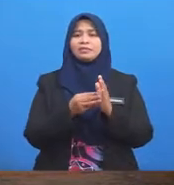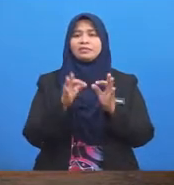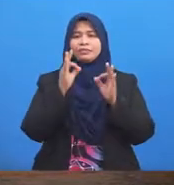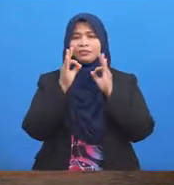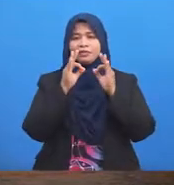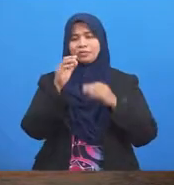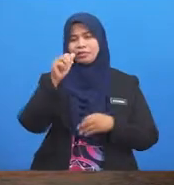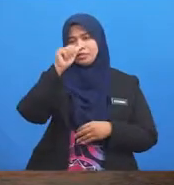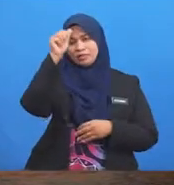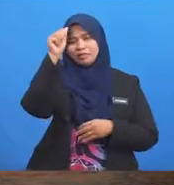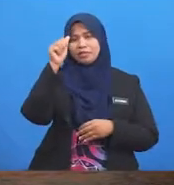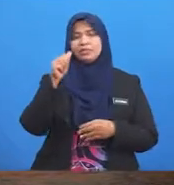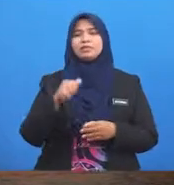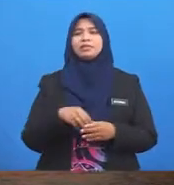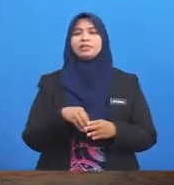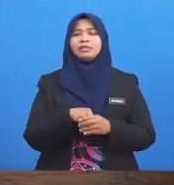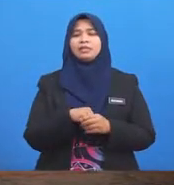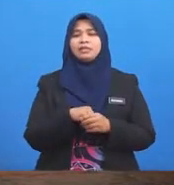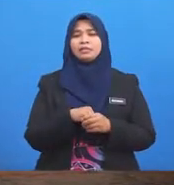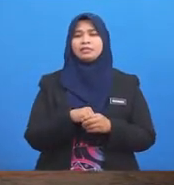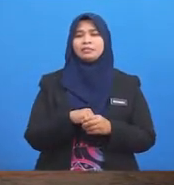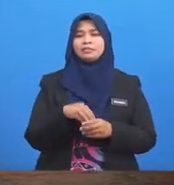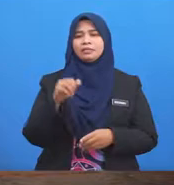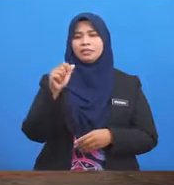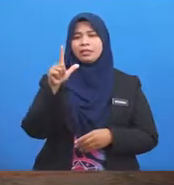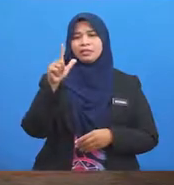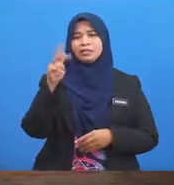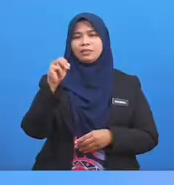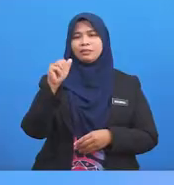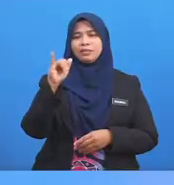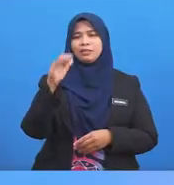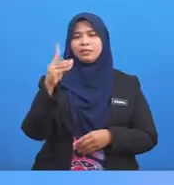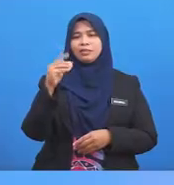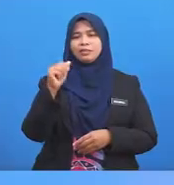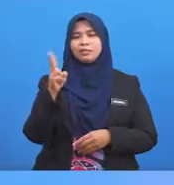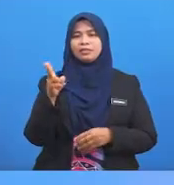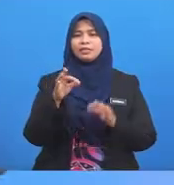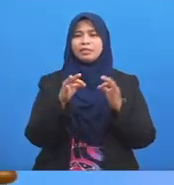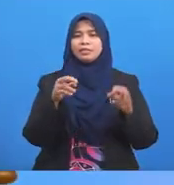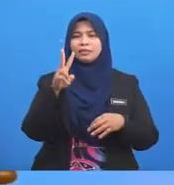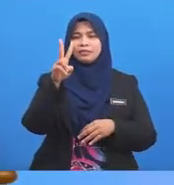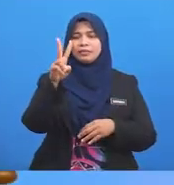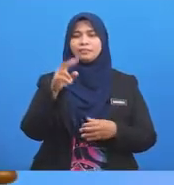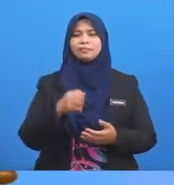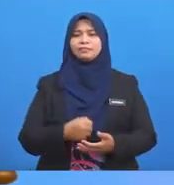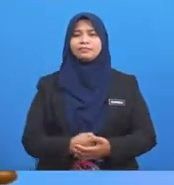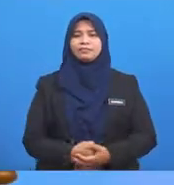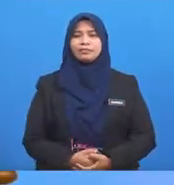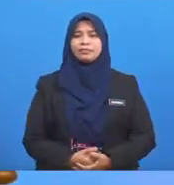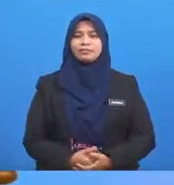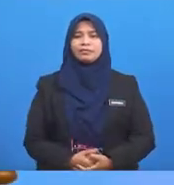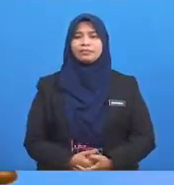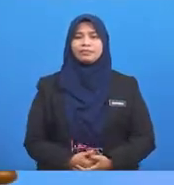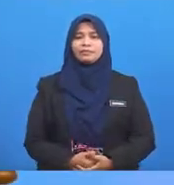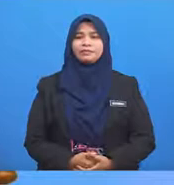Allah Subhanahu wa taala dalam surah Al-Maidah ayat 2 ini. A'udzu